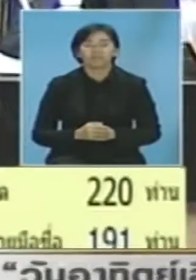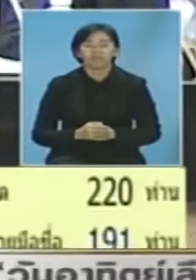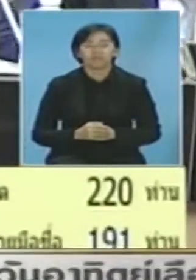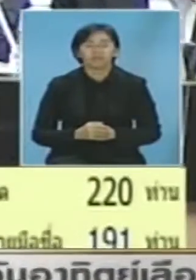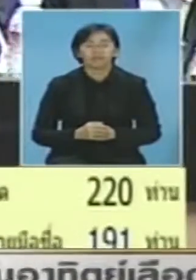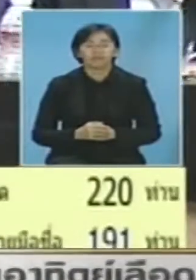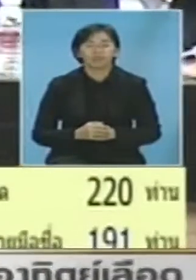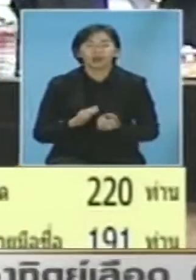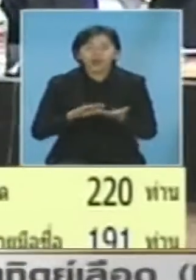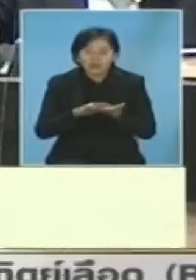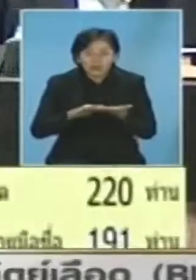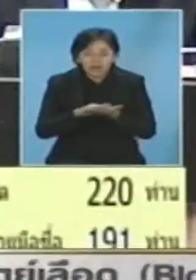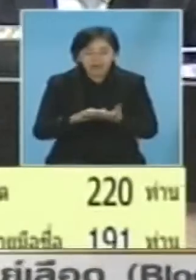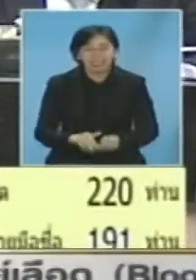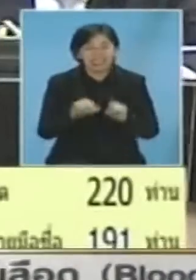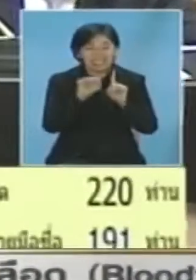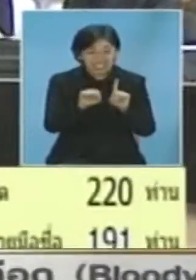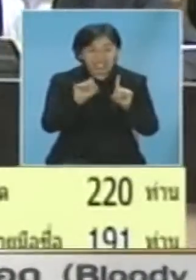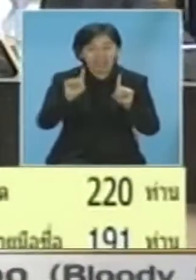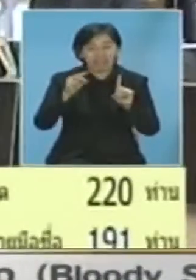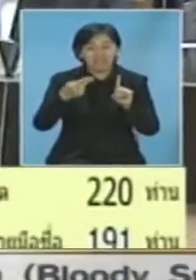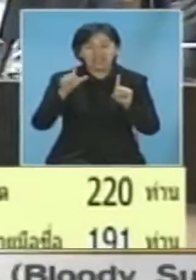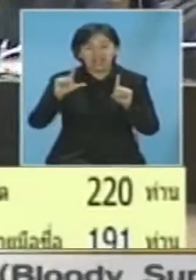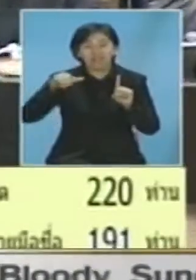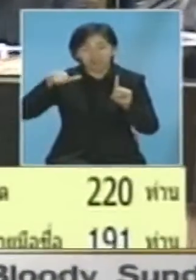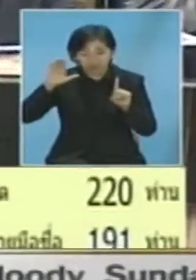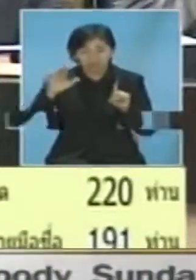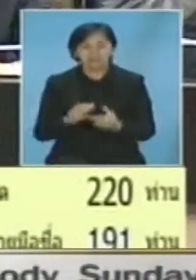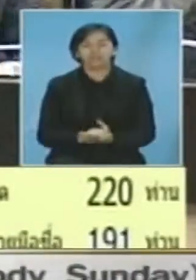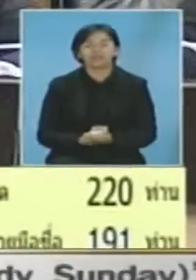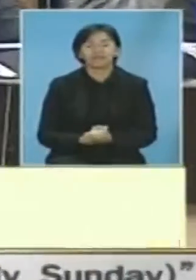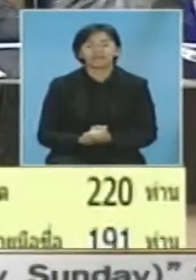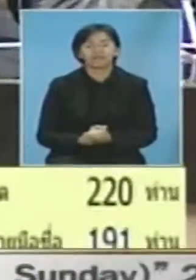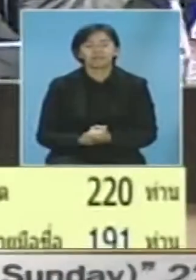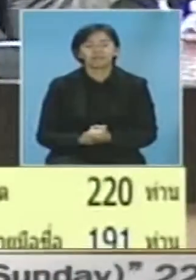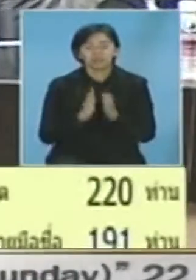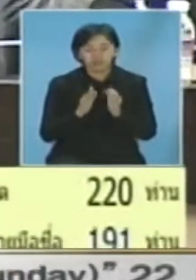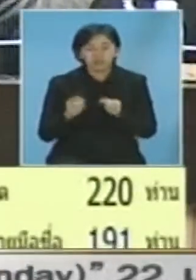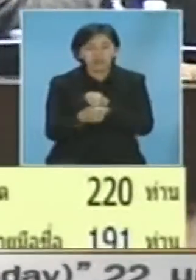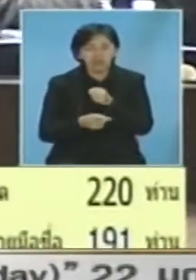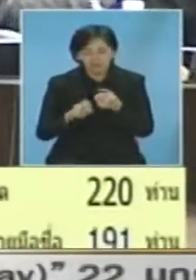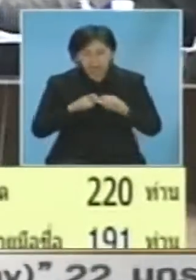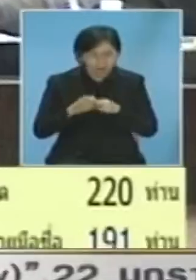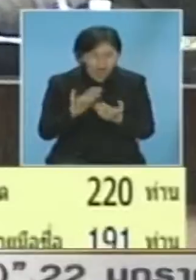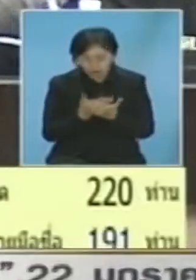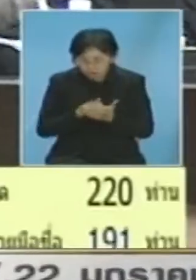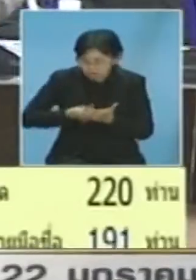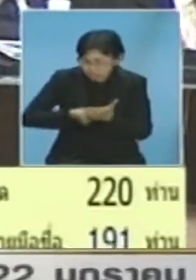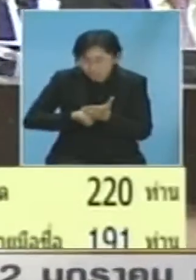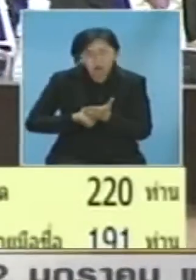1ขออภัยครับ 110,000 ล้านบาทเศษและยังทำให้ชาวนามีหนี้สินเพิ่มเติ